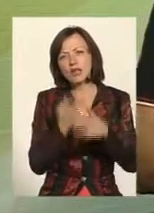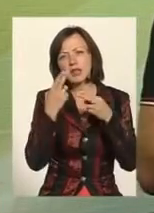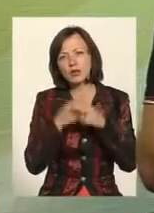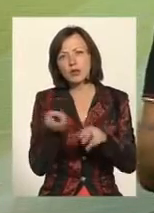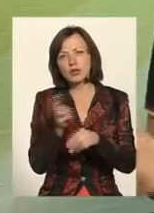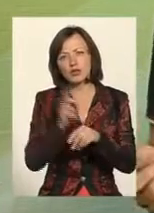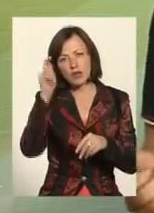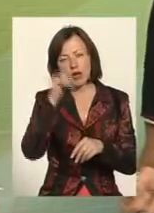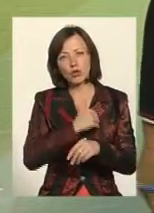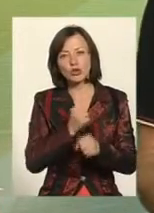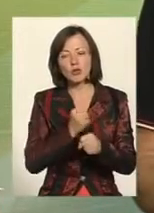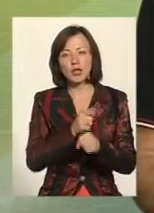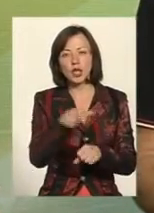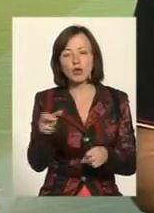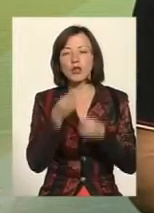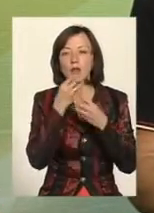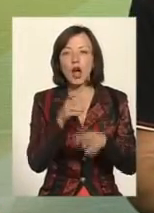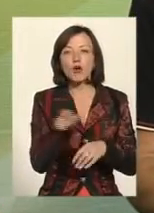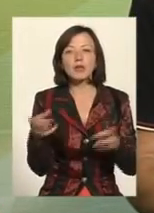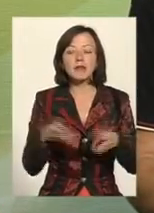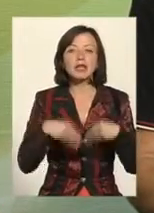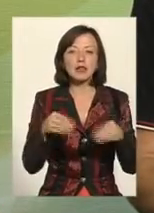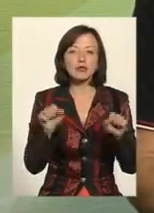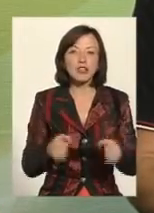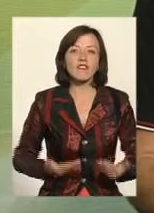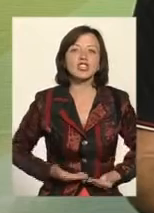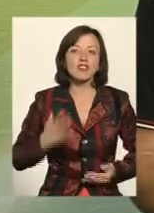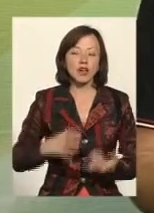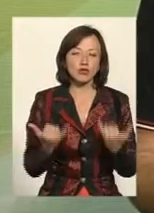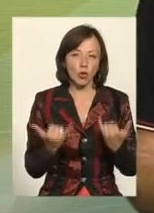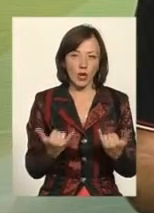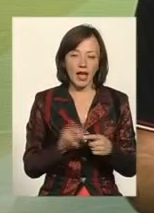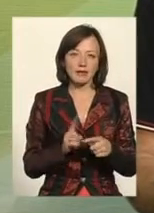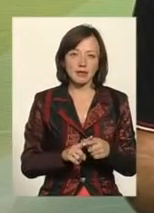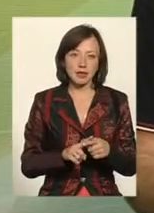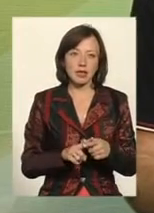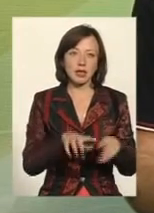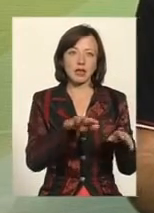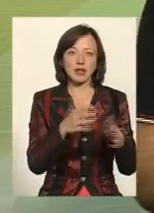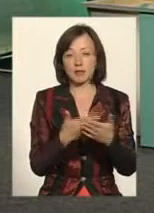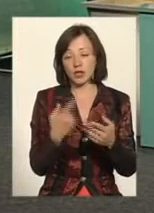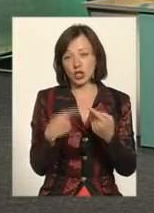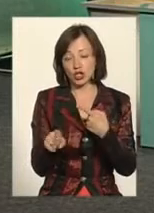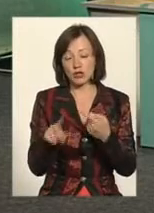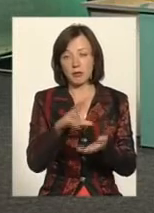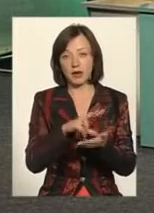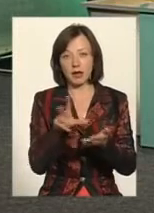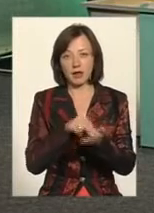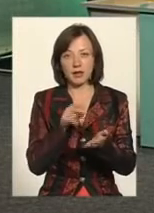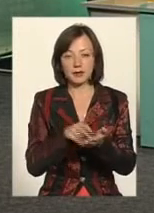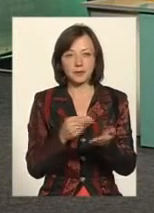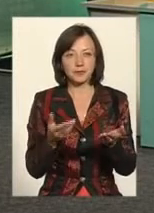прийшов дядько, який хоче людям зробити добро. Людям треба дати можливість виживати сьогодні. А це забирають. Другий приклад.